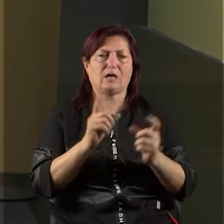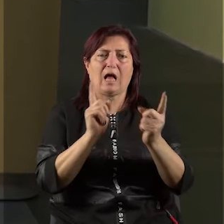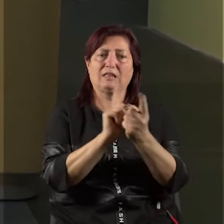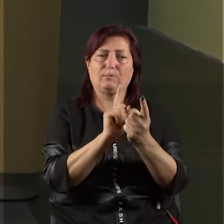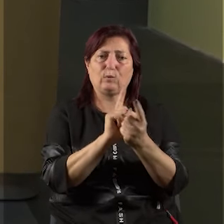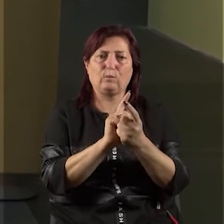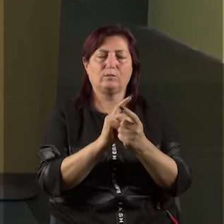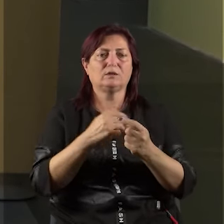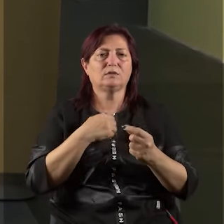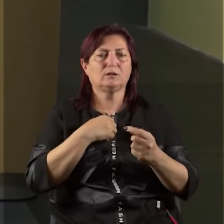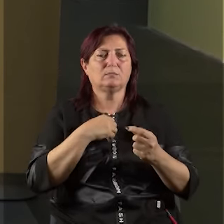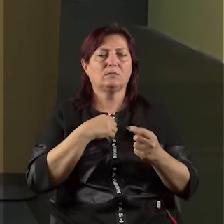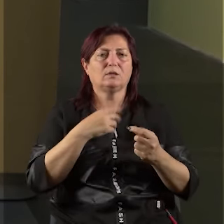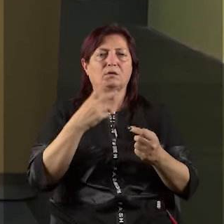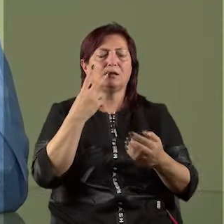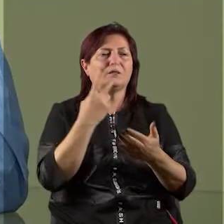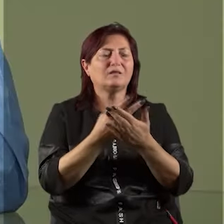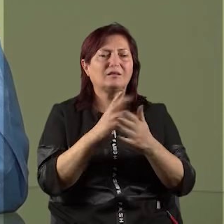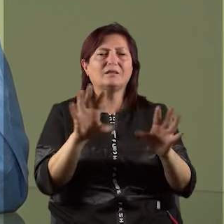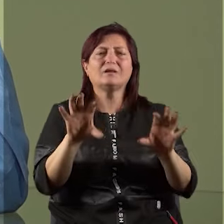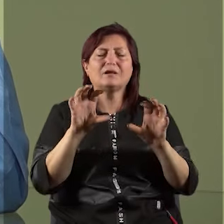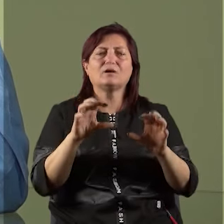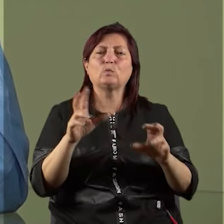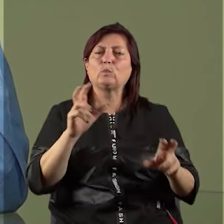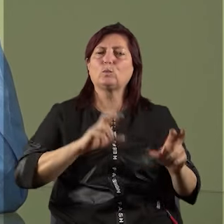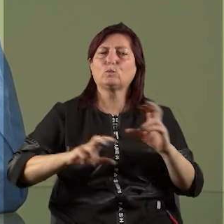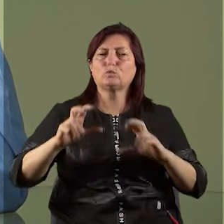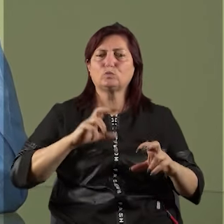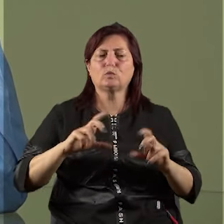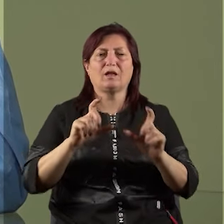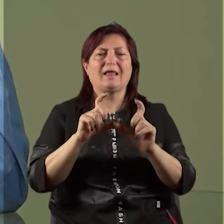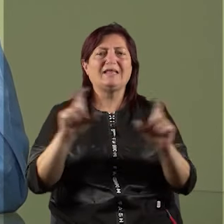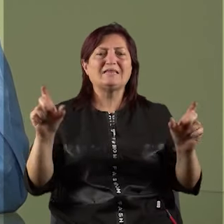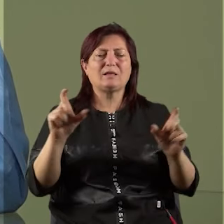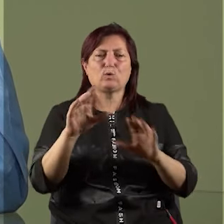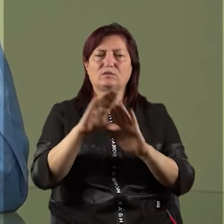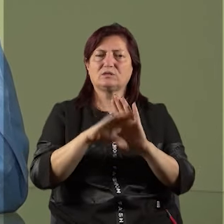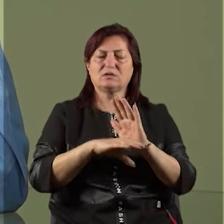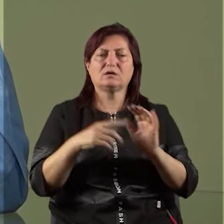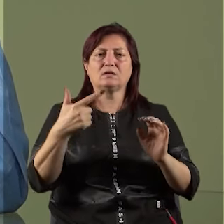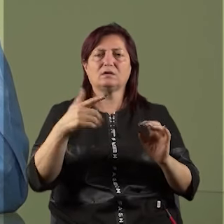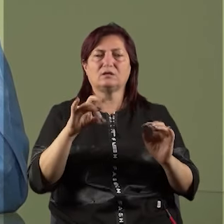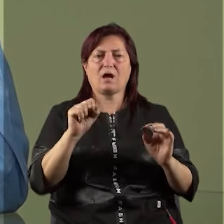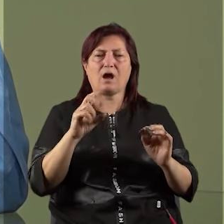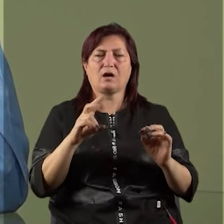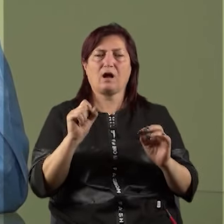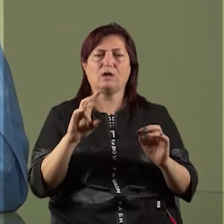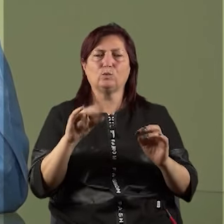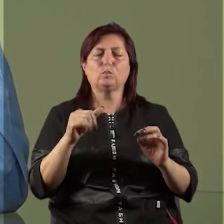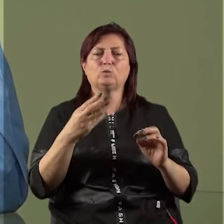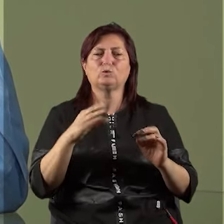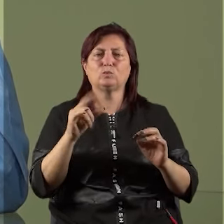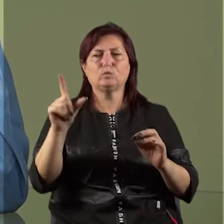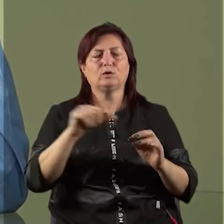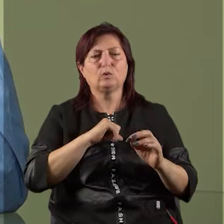ուսուցիչների, դպրոցական ծրագրերում գրականության դասավանդման հետագան իրենք են ապահովելու,